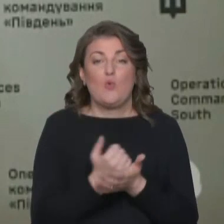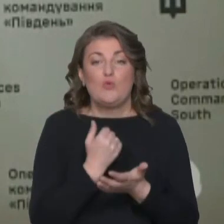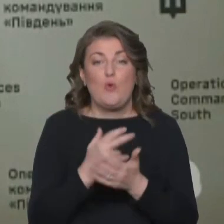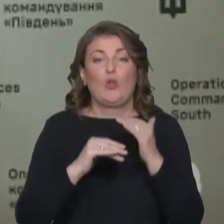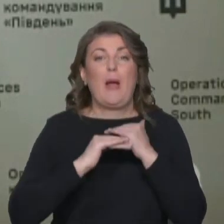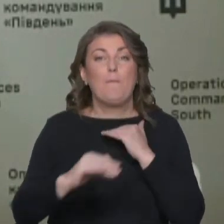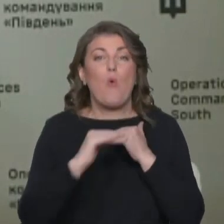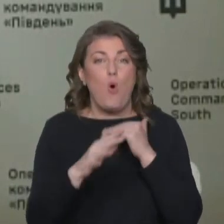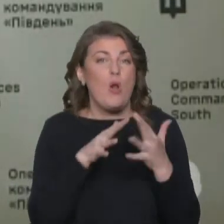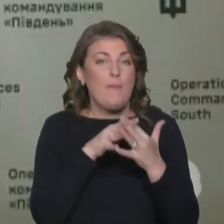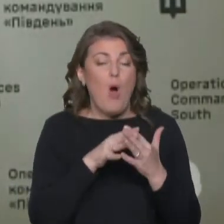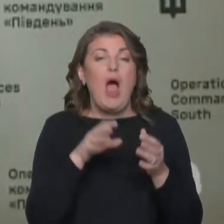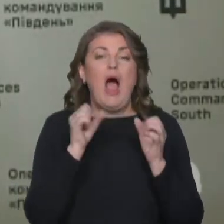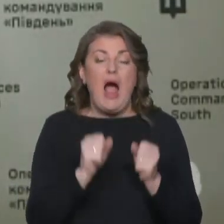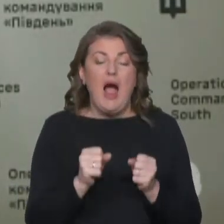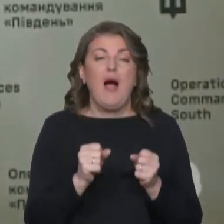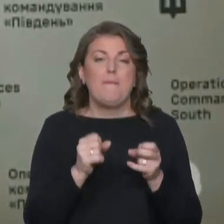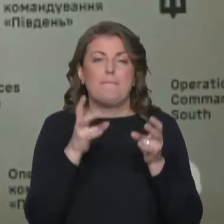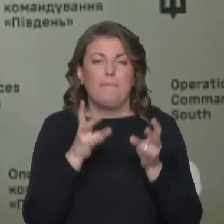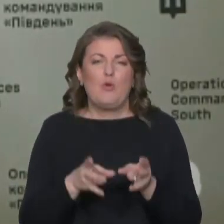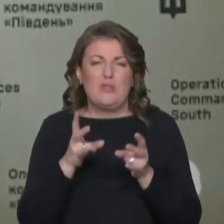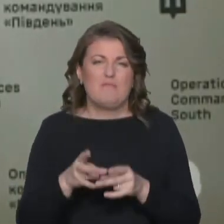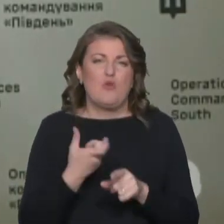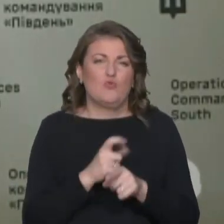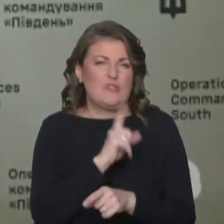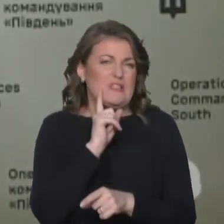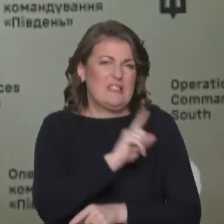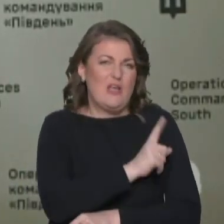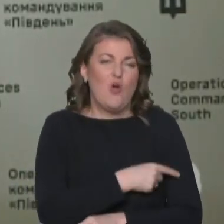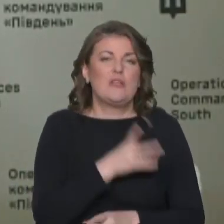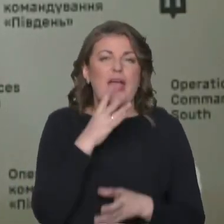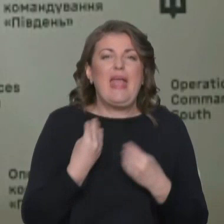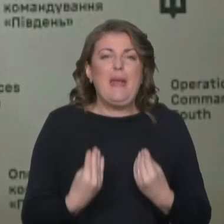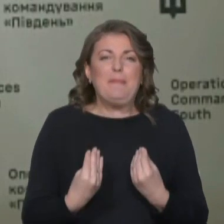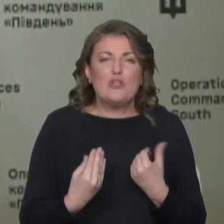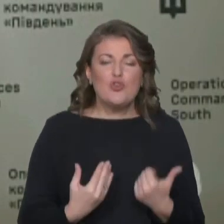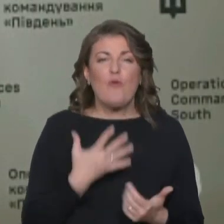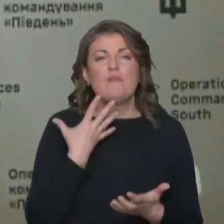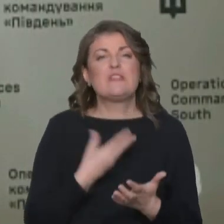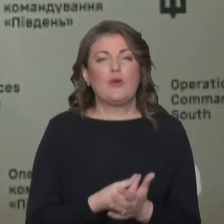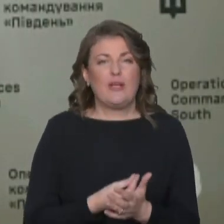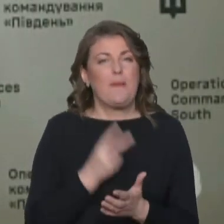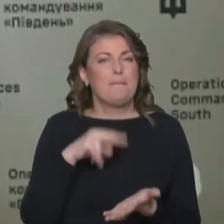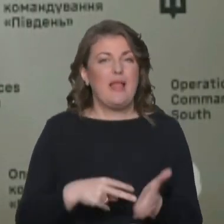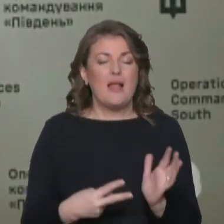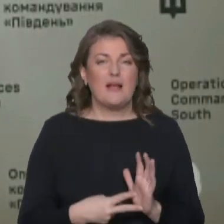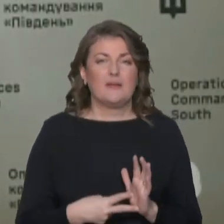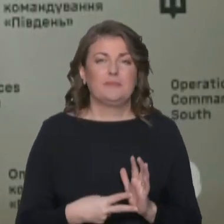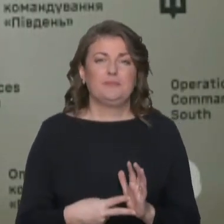полі бою, а потерпають досить серйозно, в тому числі і іміджево, в своїх